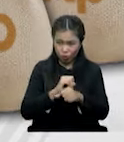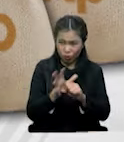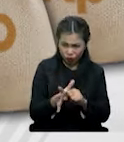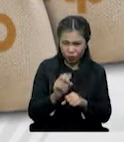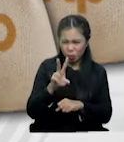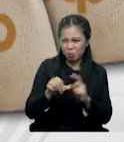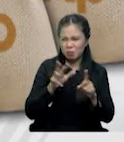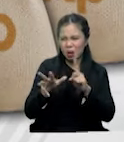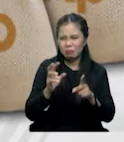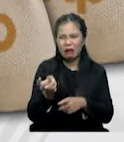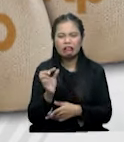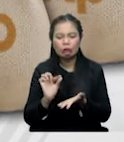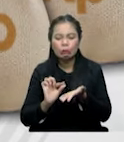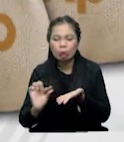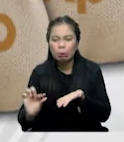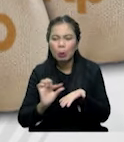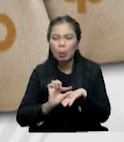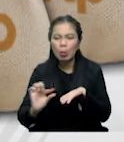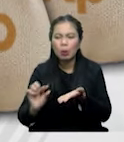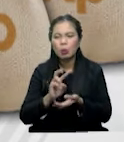pada 2021 lalu.